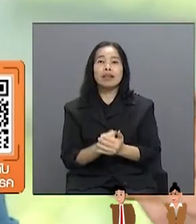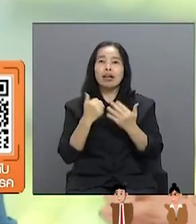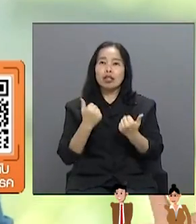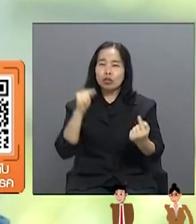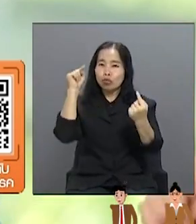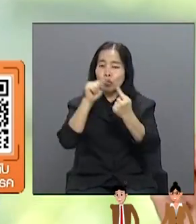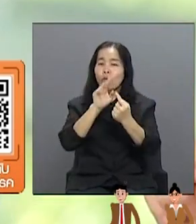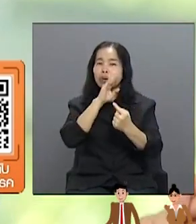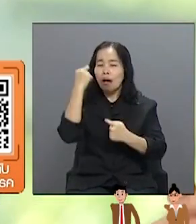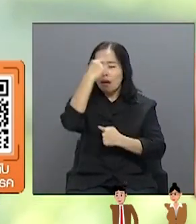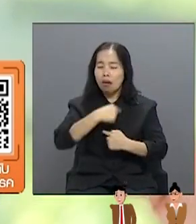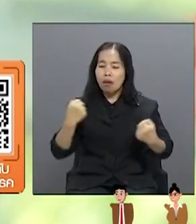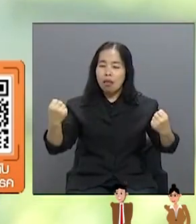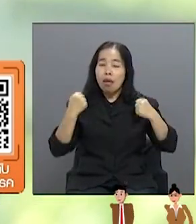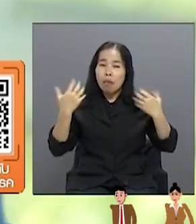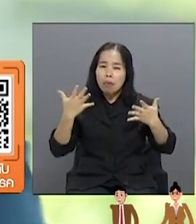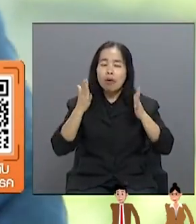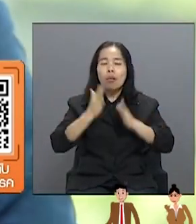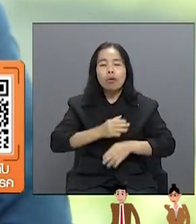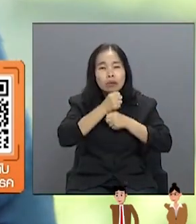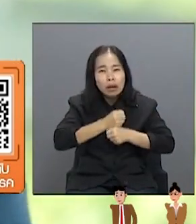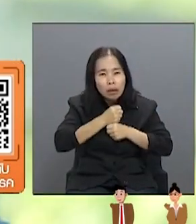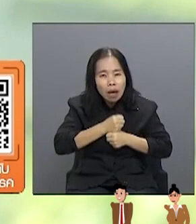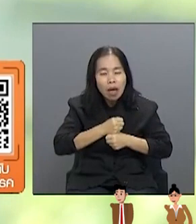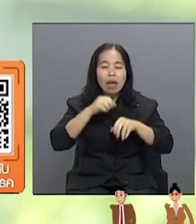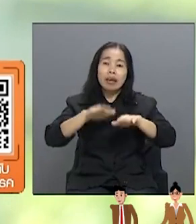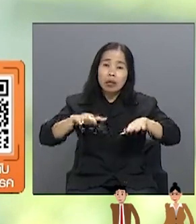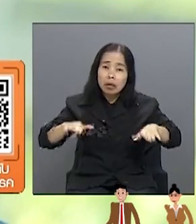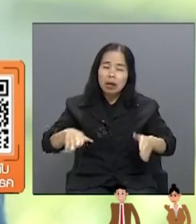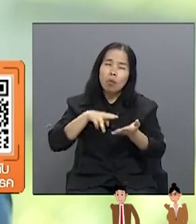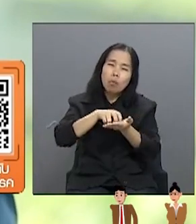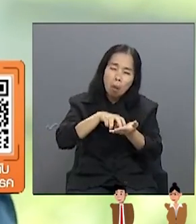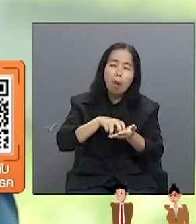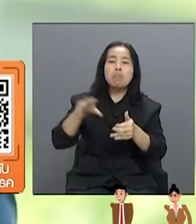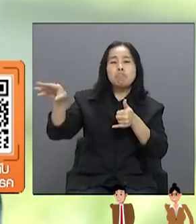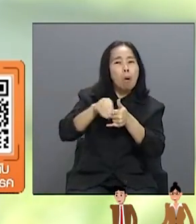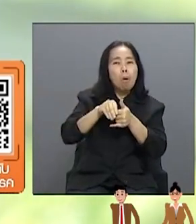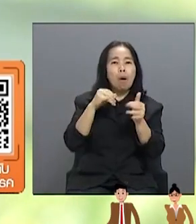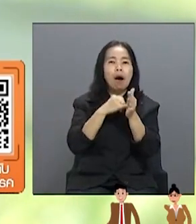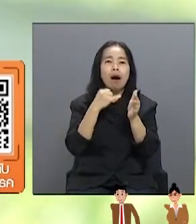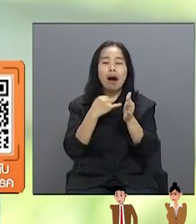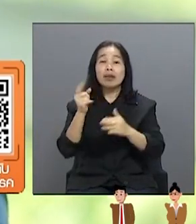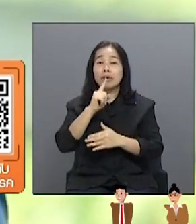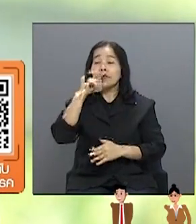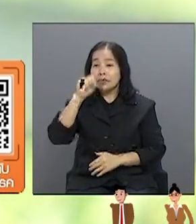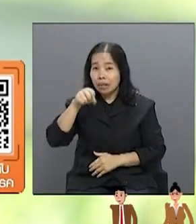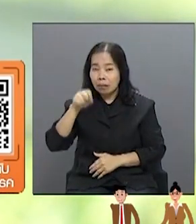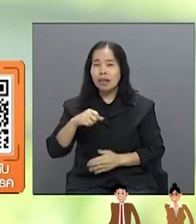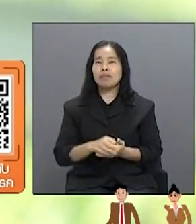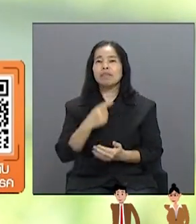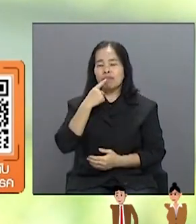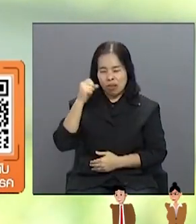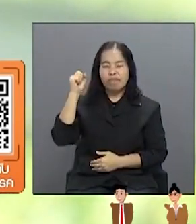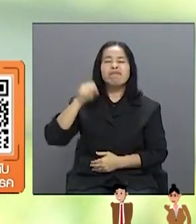ภูมิต้านทานต่ำ ผู้สูงอายุ ผู้สูงอายุก็จะป่วยกันเยอะมาก ถูกต้องครับผมเพราะภูมิคุ้มกันเนี่ยดรอปลงไปใช่ไหมแล้วเกาะกำบังใน